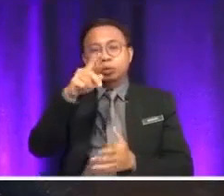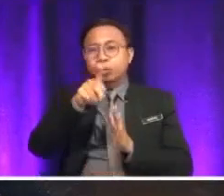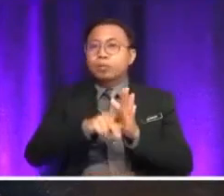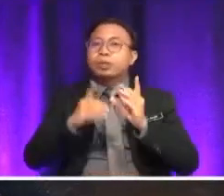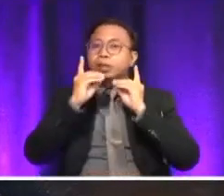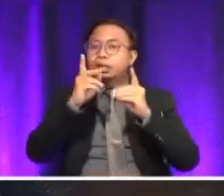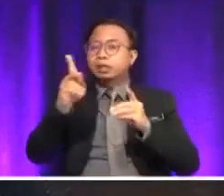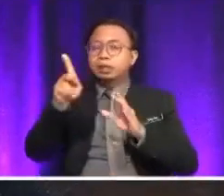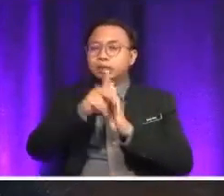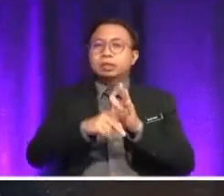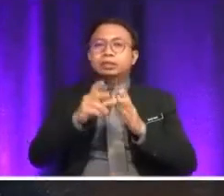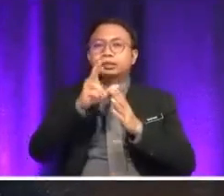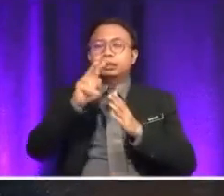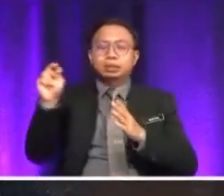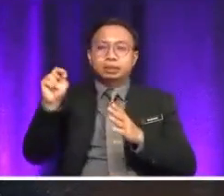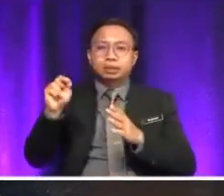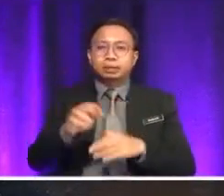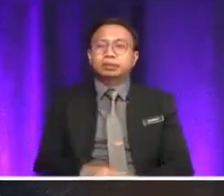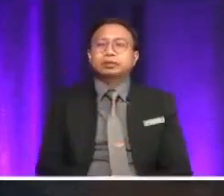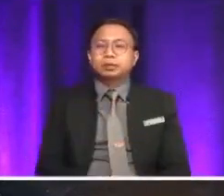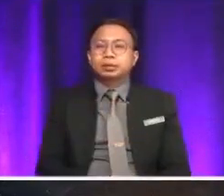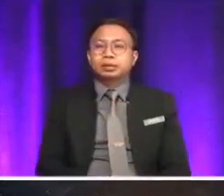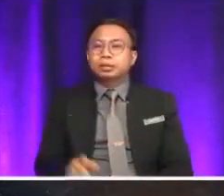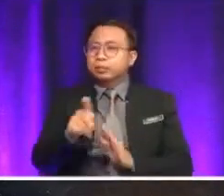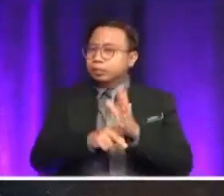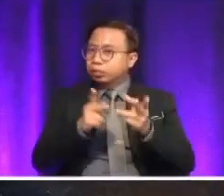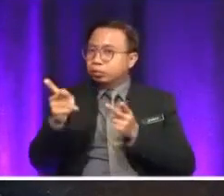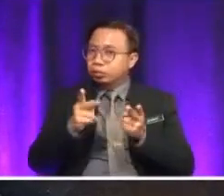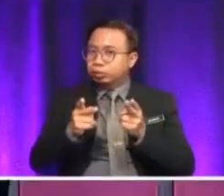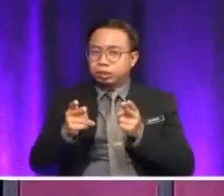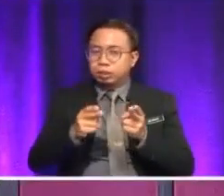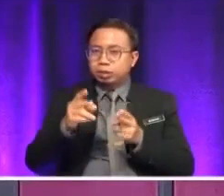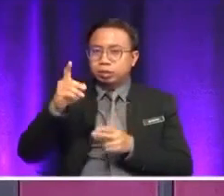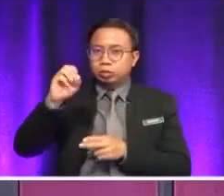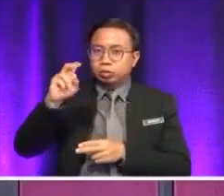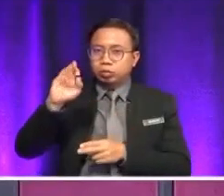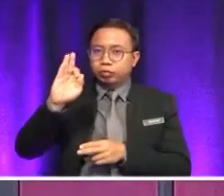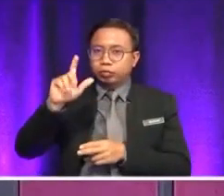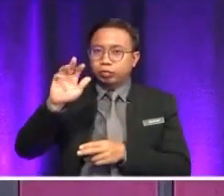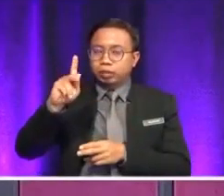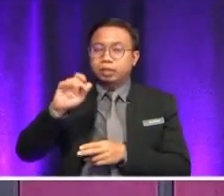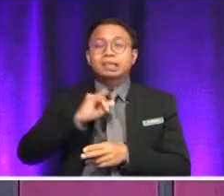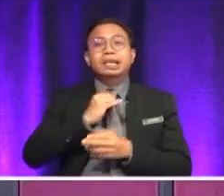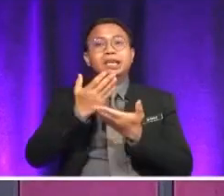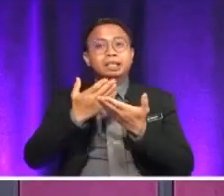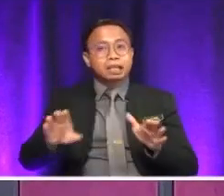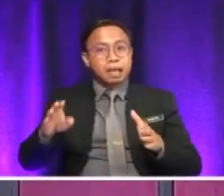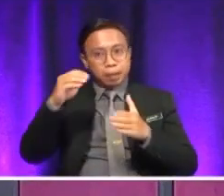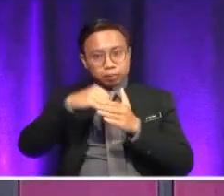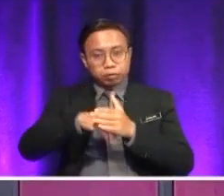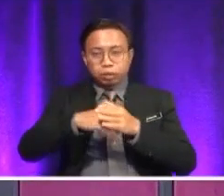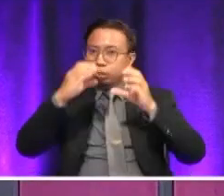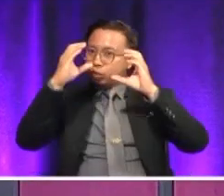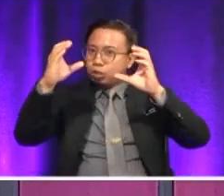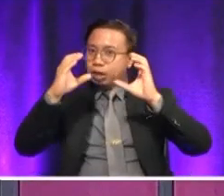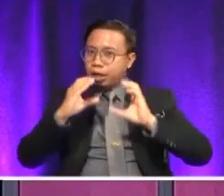kesihatan? Okey. Hari ini kita belajar mengenai pengurusan konflik dan stres, dan juga saya telah masukkan bagaimana cara